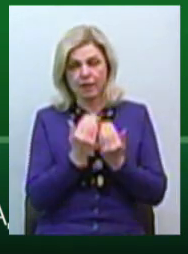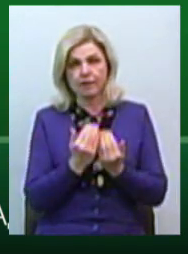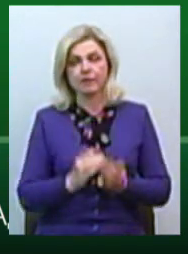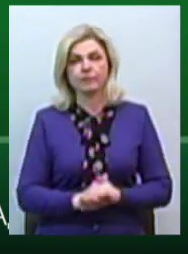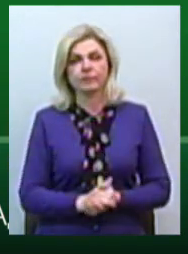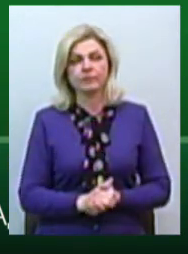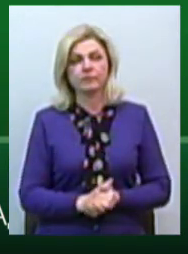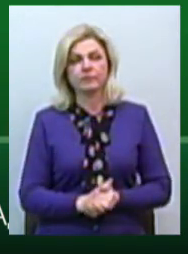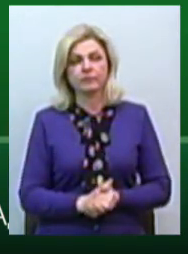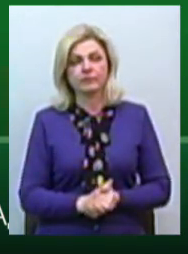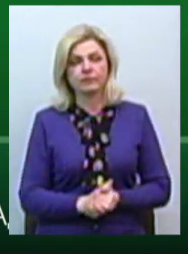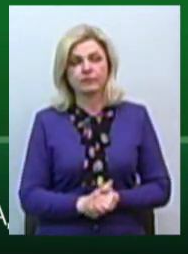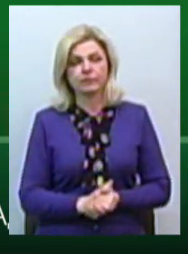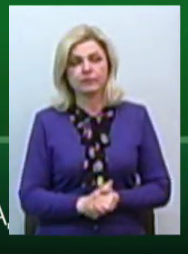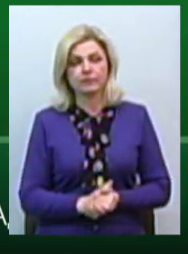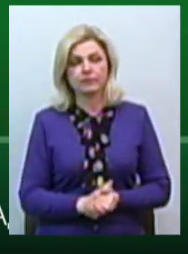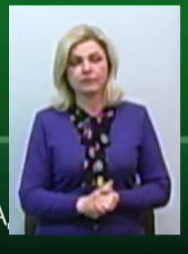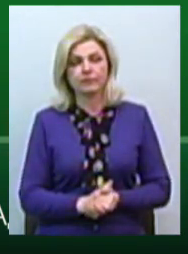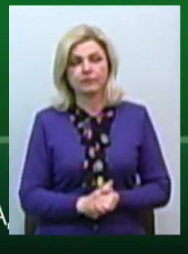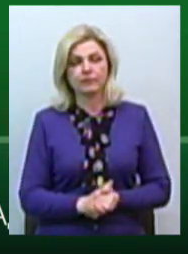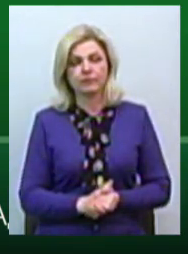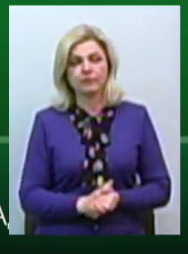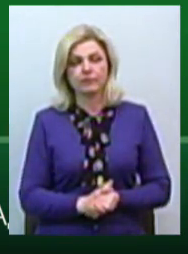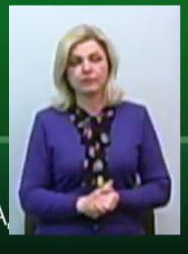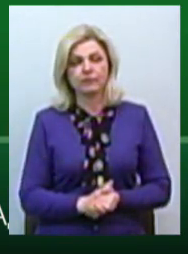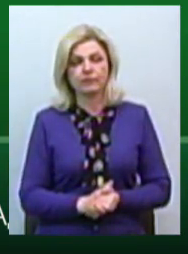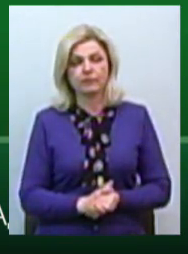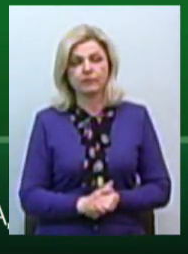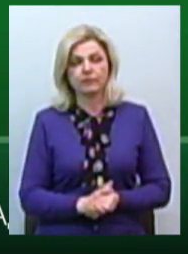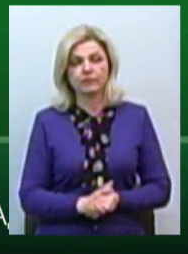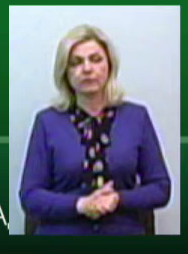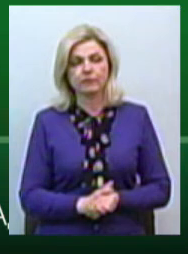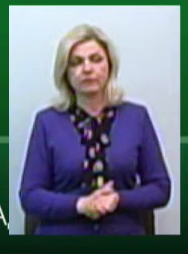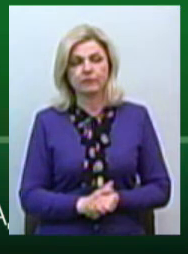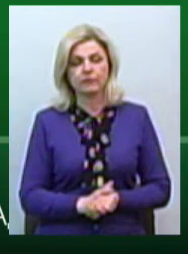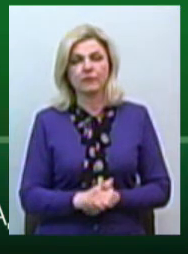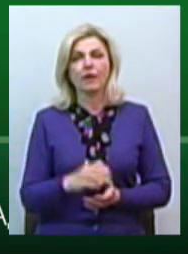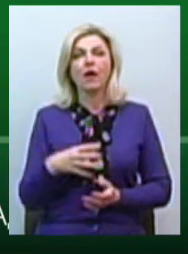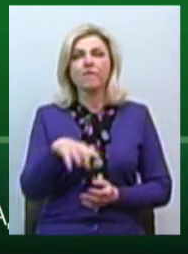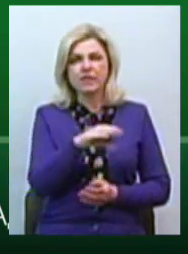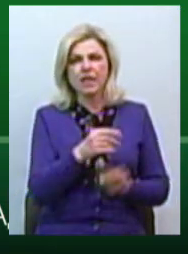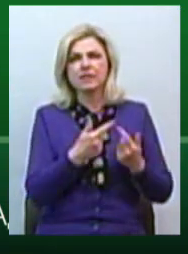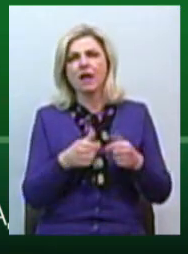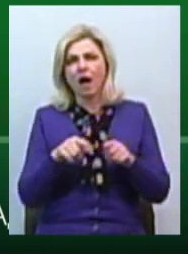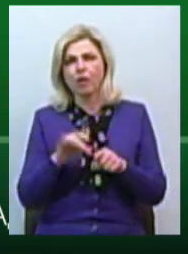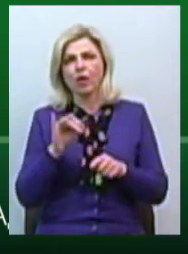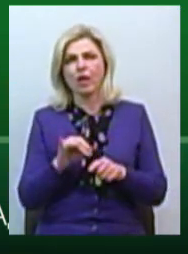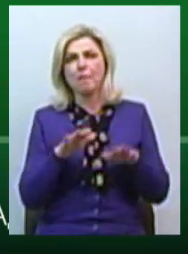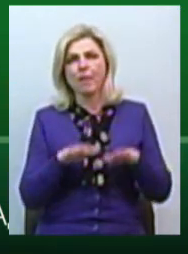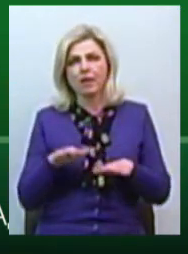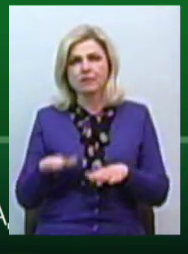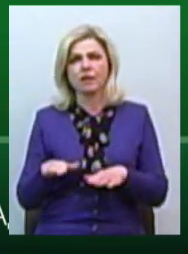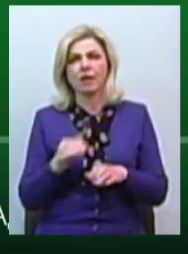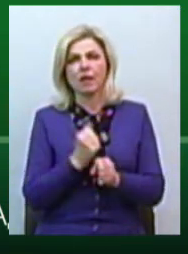запровадили, то в усіх закладах і об'єктів підприємницької діяльності